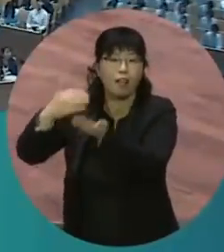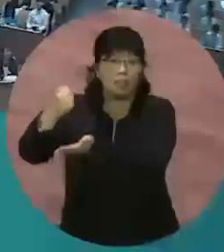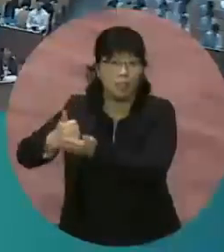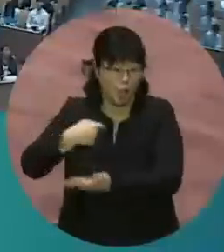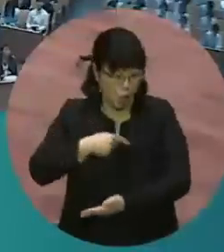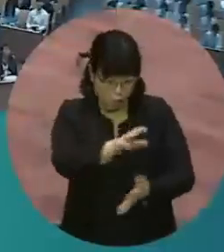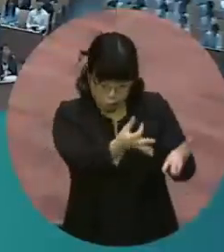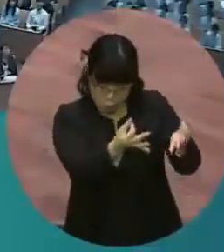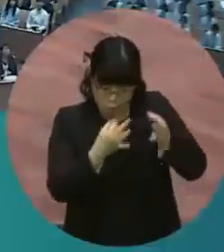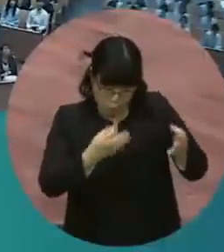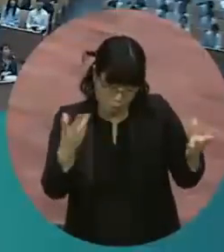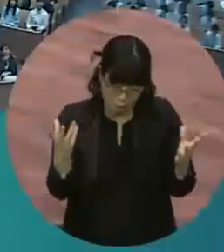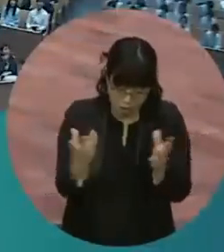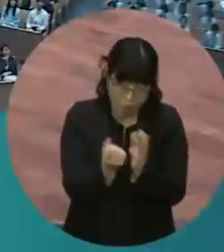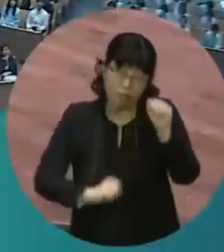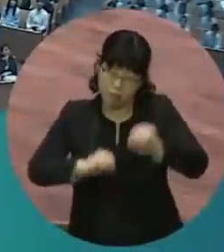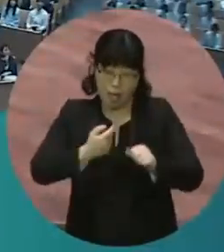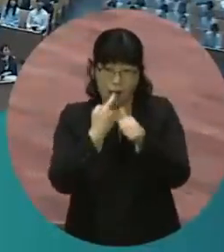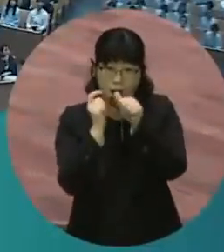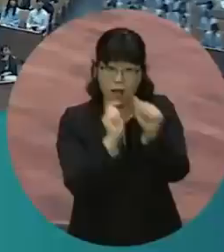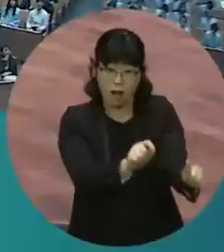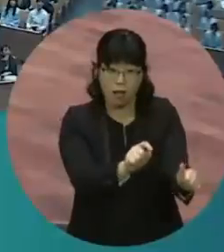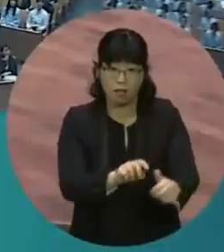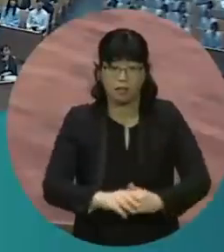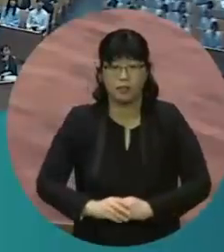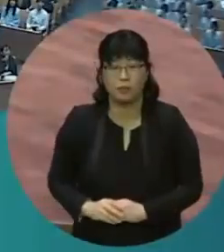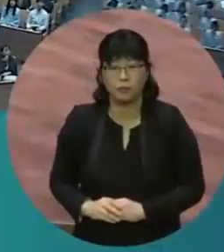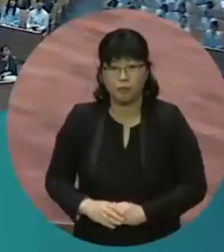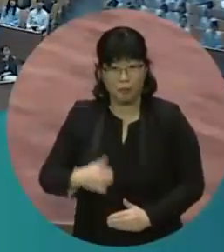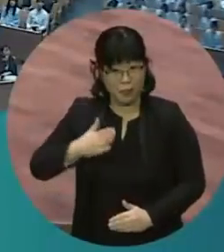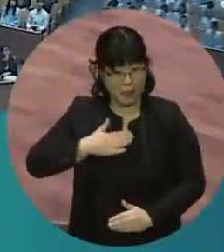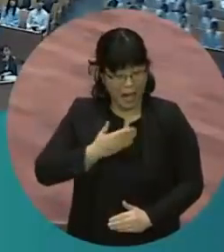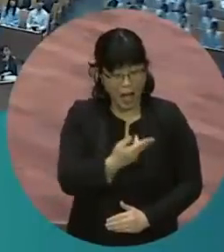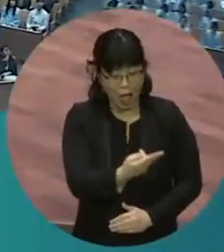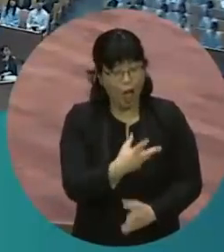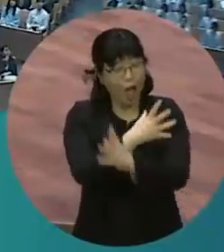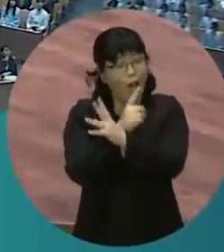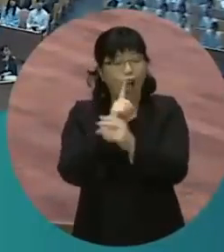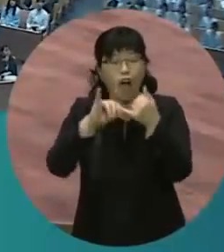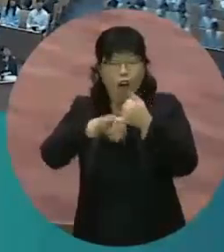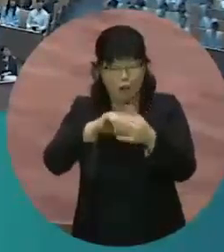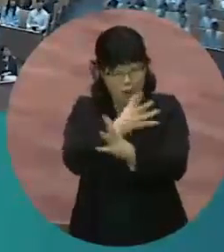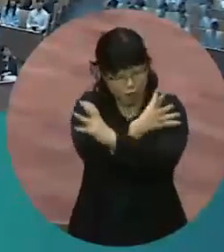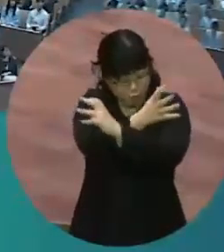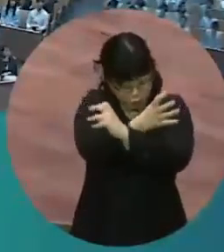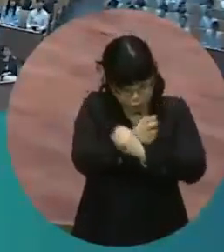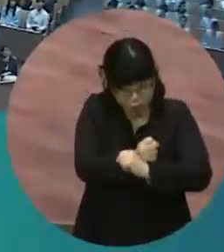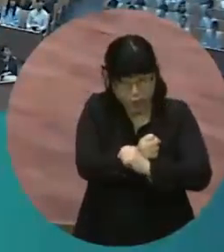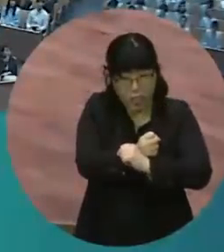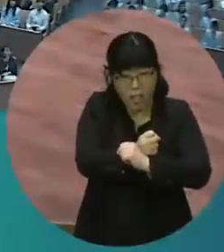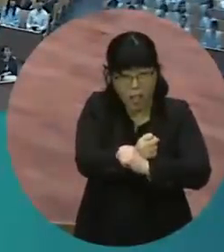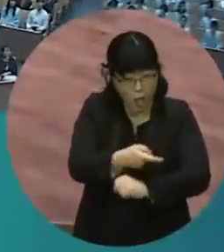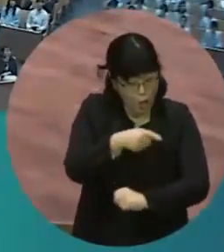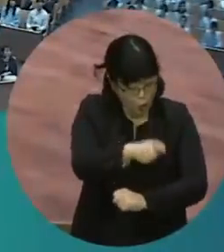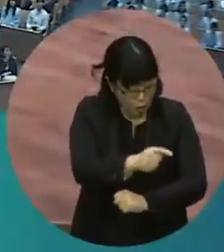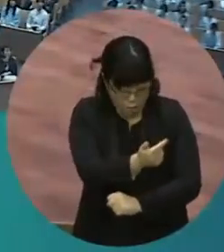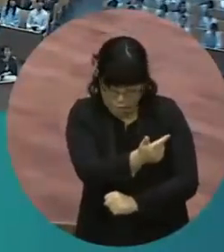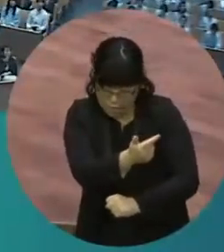내 앞에서 행하여 완전하라. 내가 내 언약을 나와 너 사이에 두어 너를